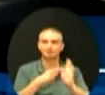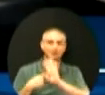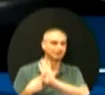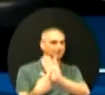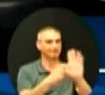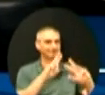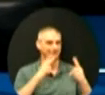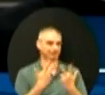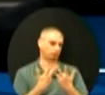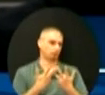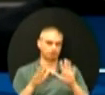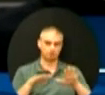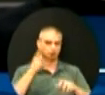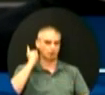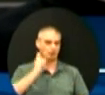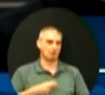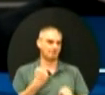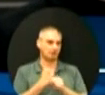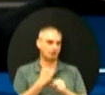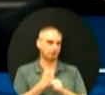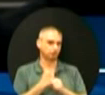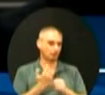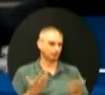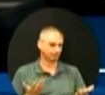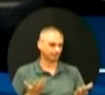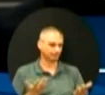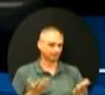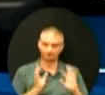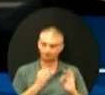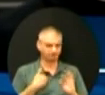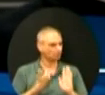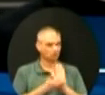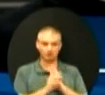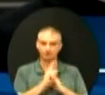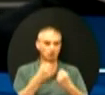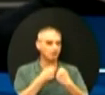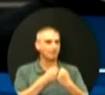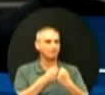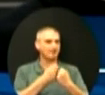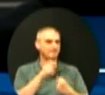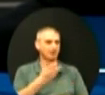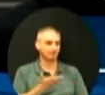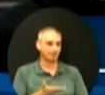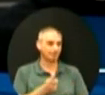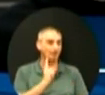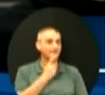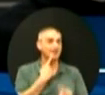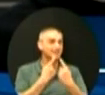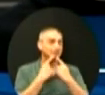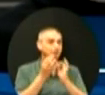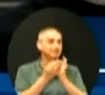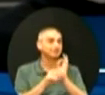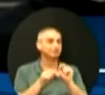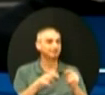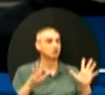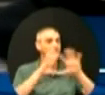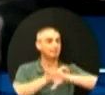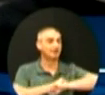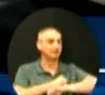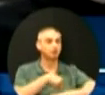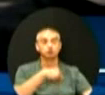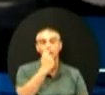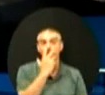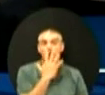הציבור, דבר שהממשלה מחויבת לספק. ככה שממש לא ויתרנו על המאבק הפרלמנטרי. אבל הדיון הספציפי, הערב,